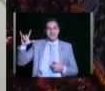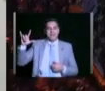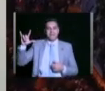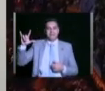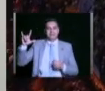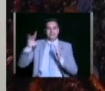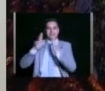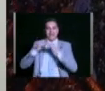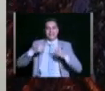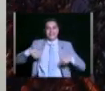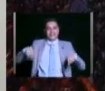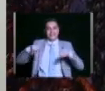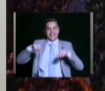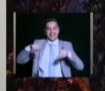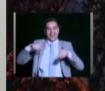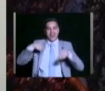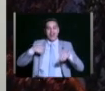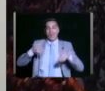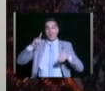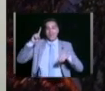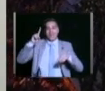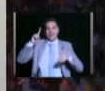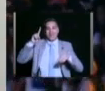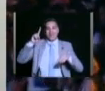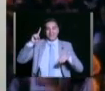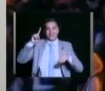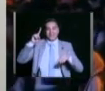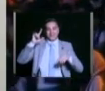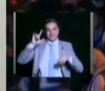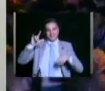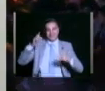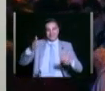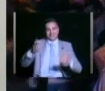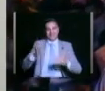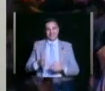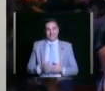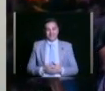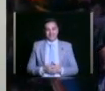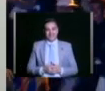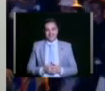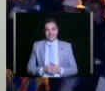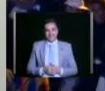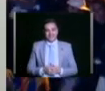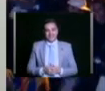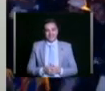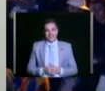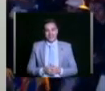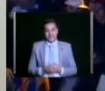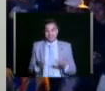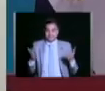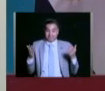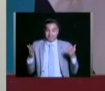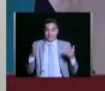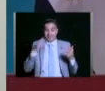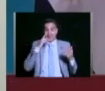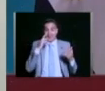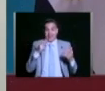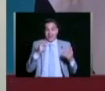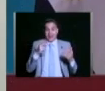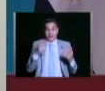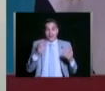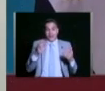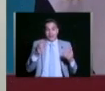دائم وكتير قوي من الصناعات اكيد الحقيقه انا انا سعيده جدا بابدا لانه الحقيقه مهمتها